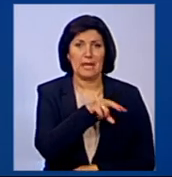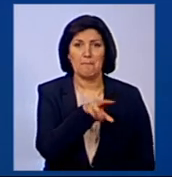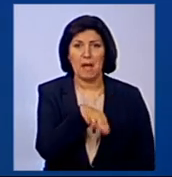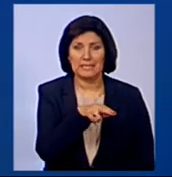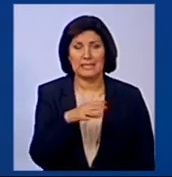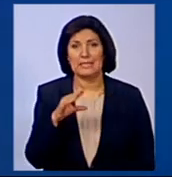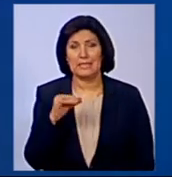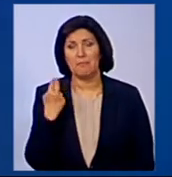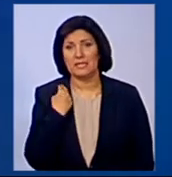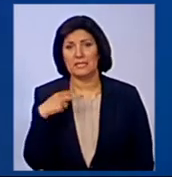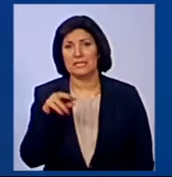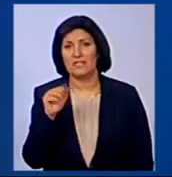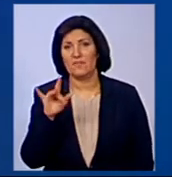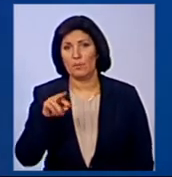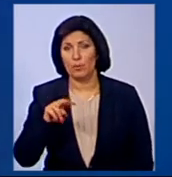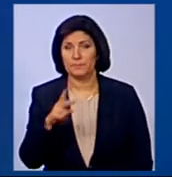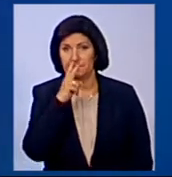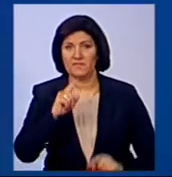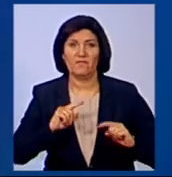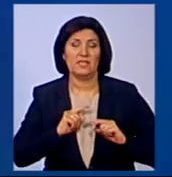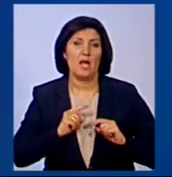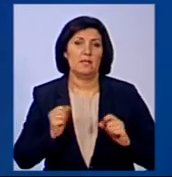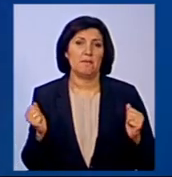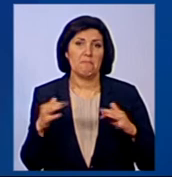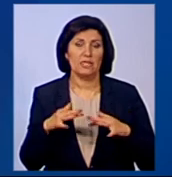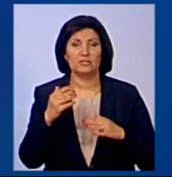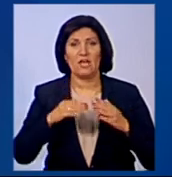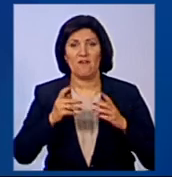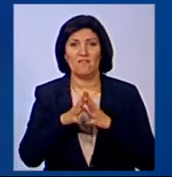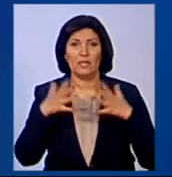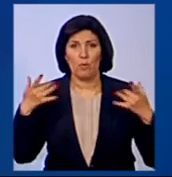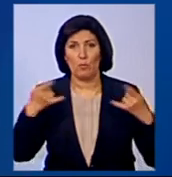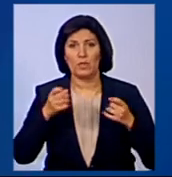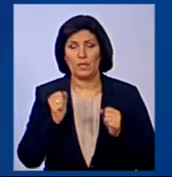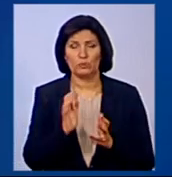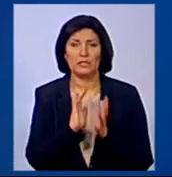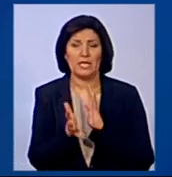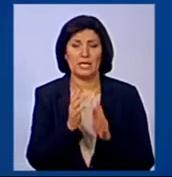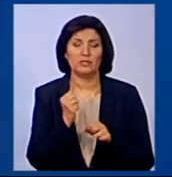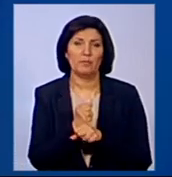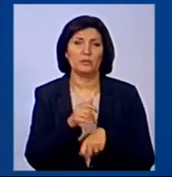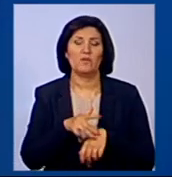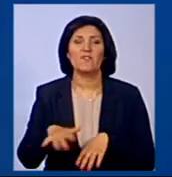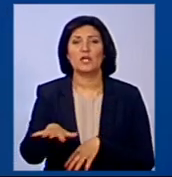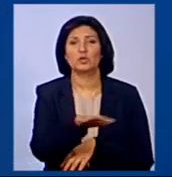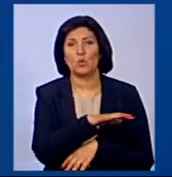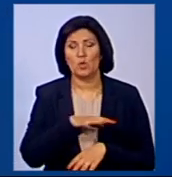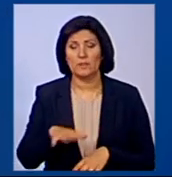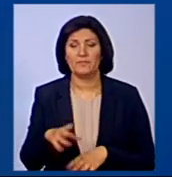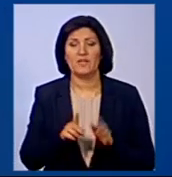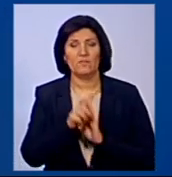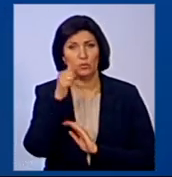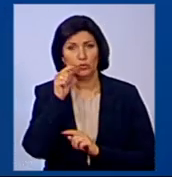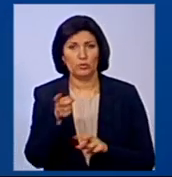британський Ліверпуль. Подивитися фінальний матч на великому екрані можна на Хрещатику, де працює фан-зона Ліги чемпіонів. Від учора